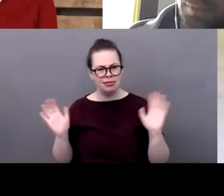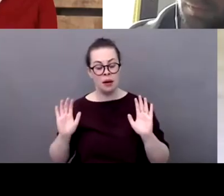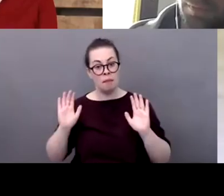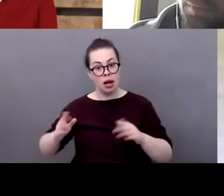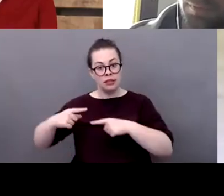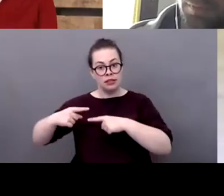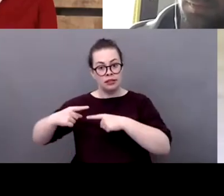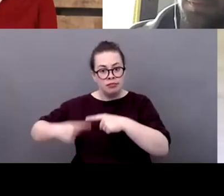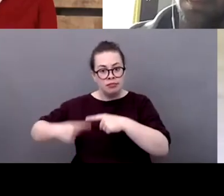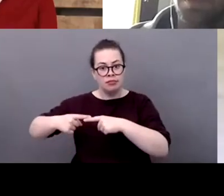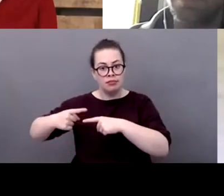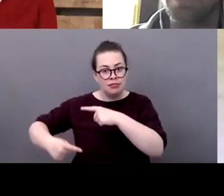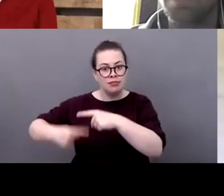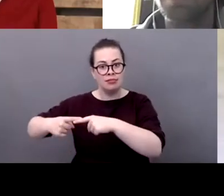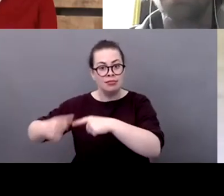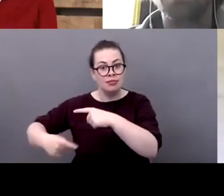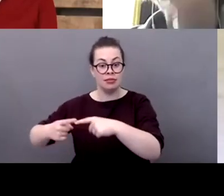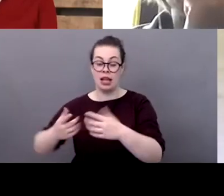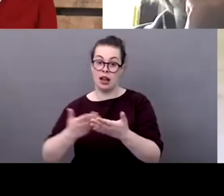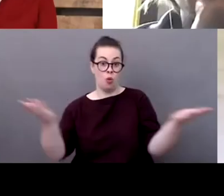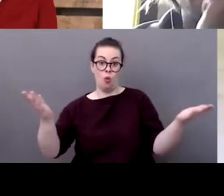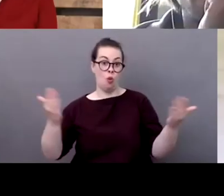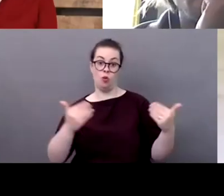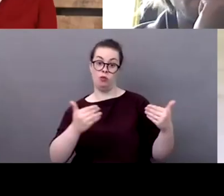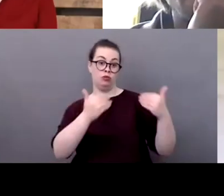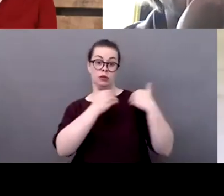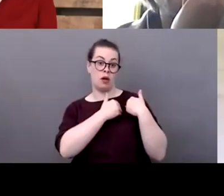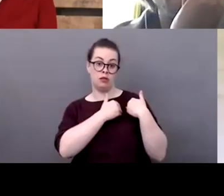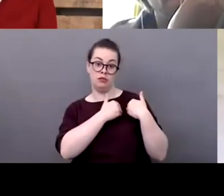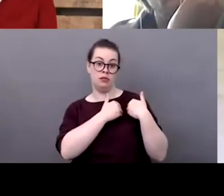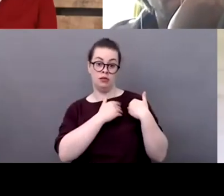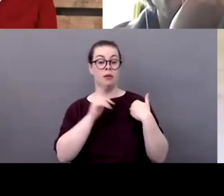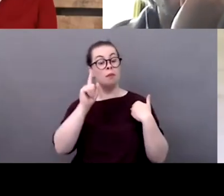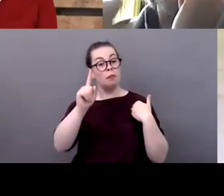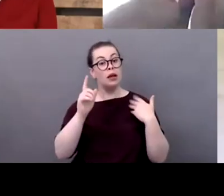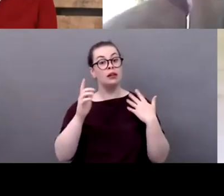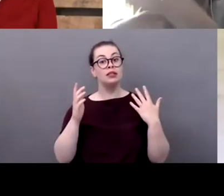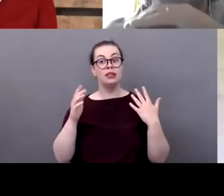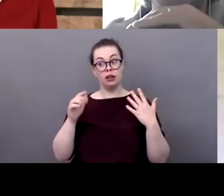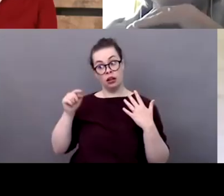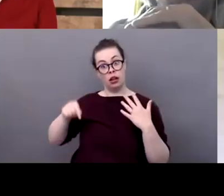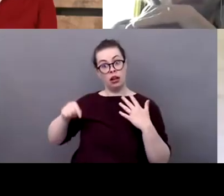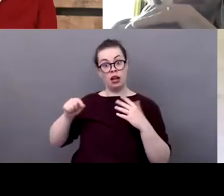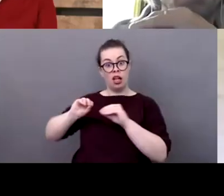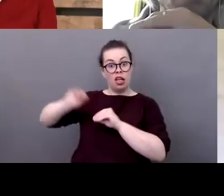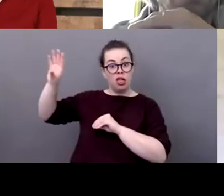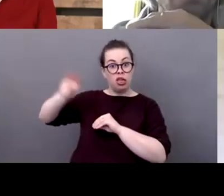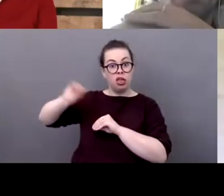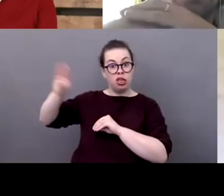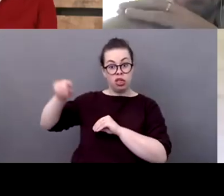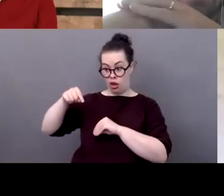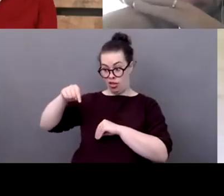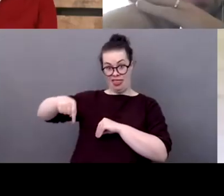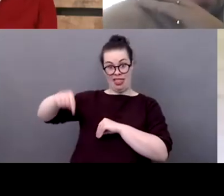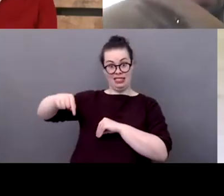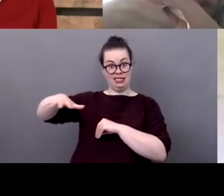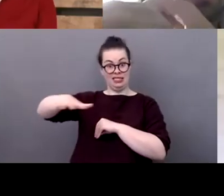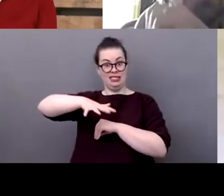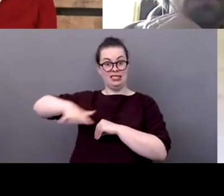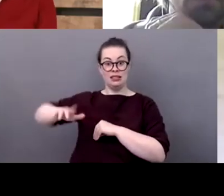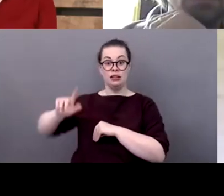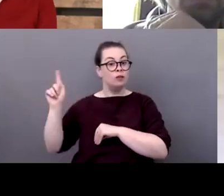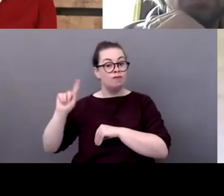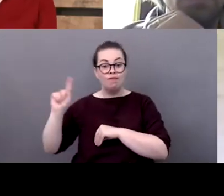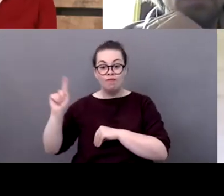pas que l'important de la pollution n'est pas là. C'est tout ce qui se passe autour, c'est les déplacements. Et là, si on peut améliorer les choses par la mobilité beaucoup